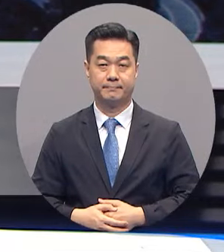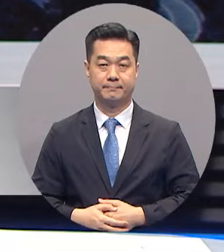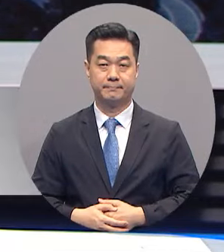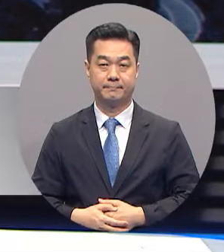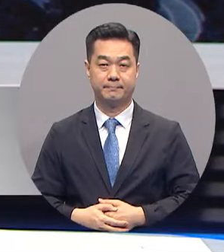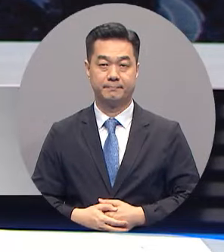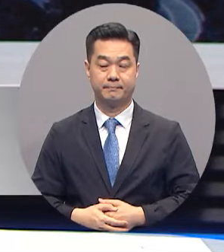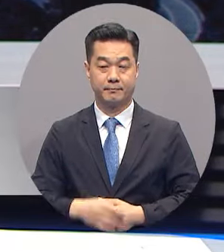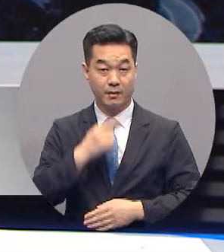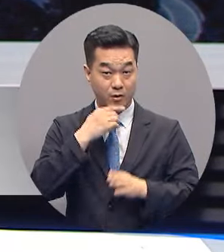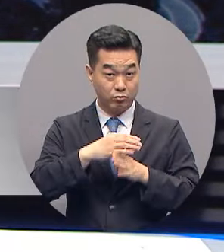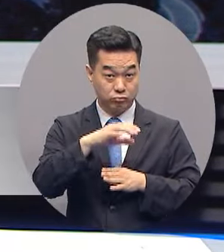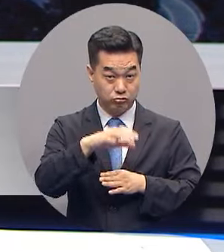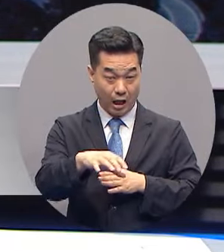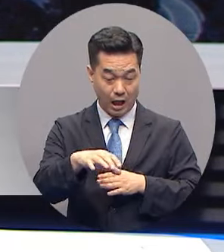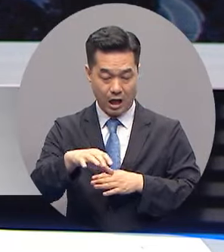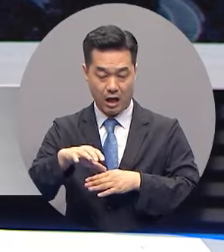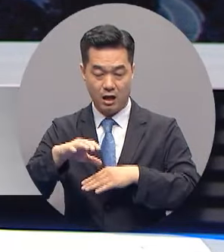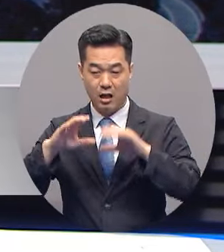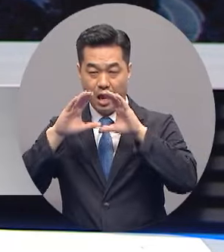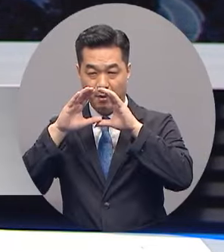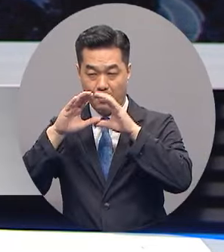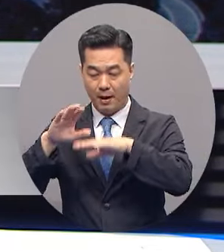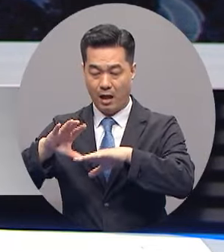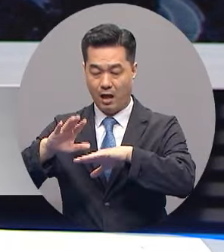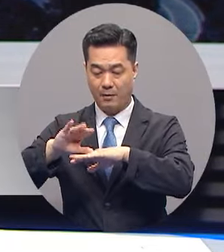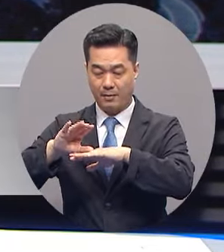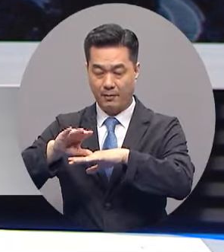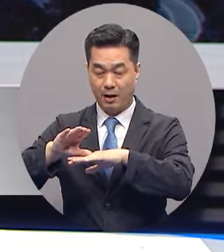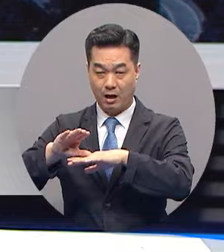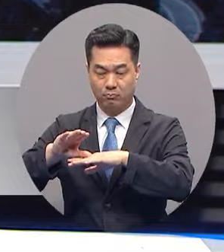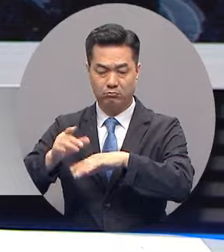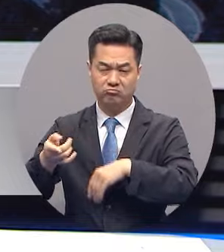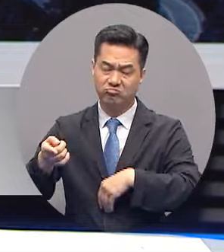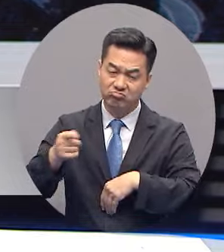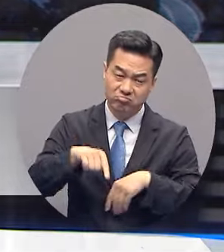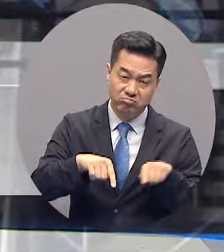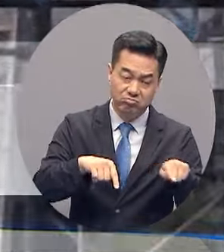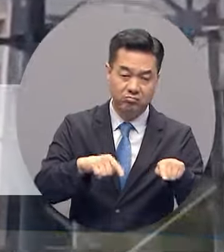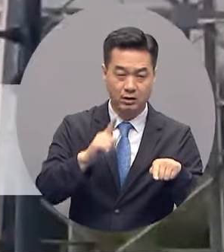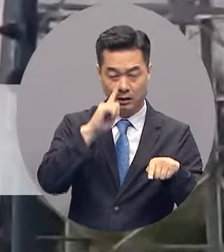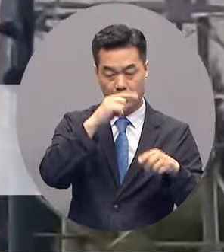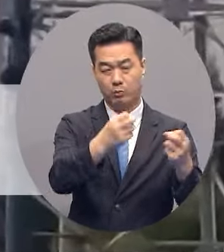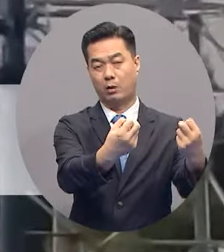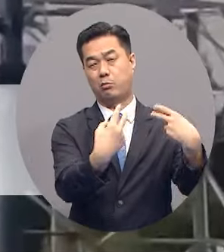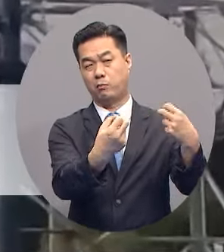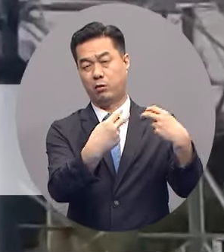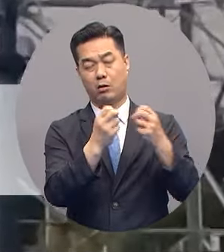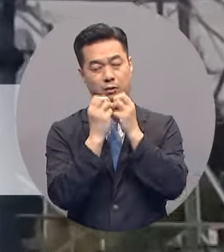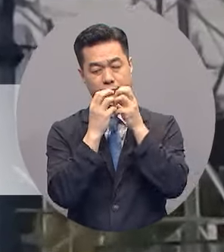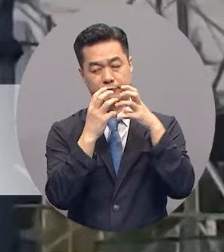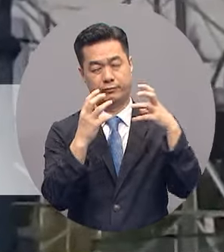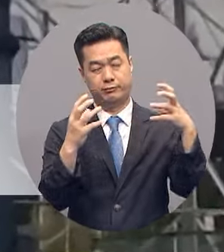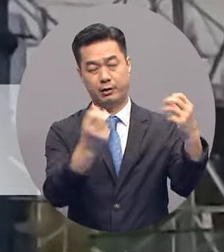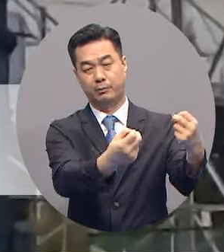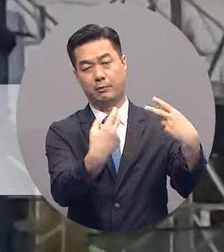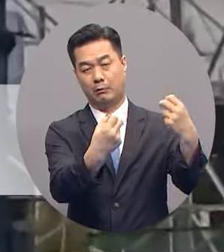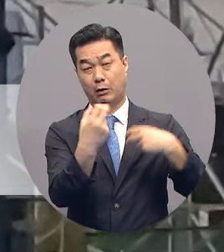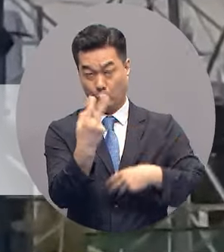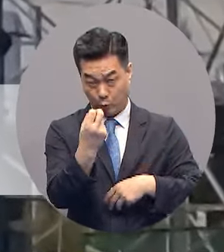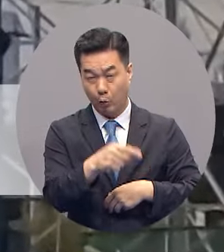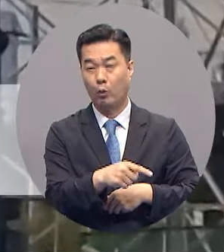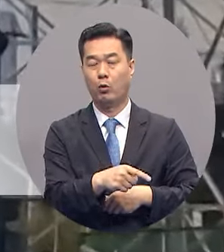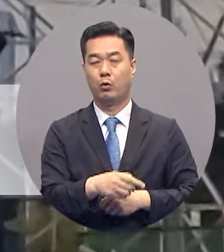북한이 대북 확성기 가동에도 불구하고 다시 남쪽을 향해 오물 풍선을 날리고 있습니다 합동 참모 본부에